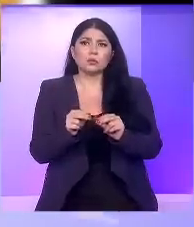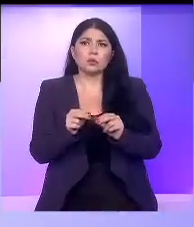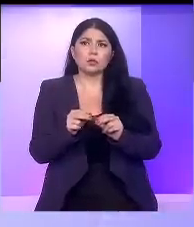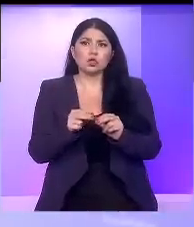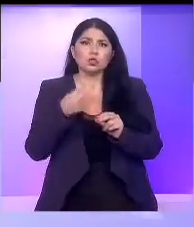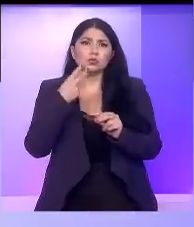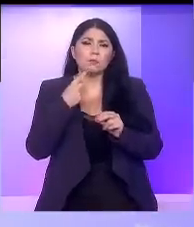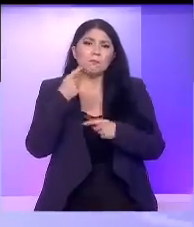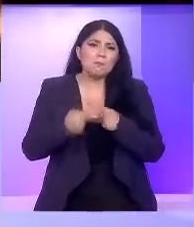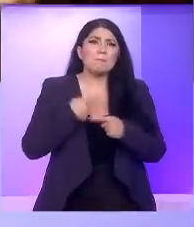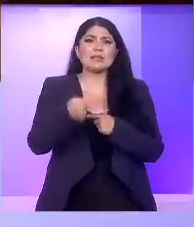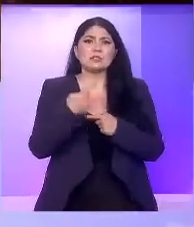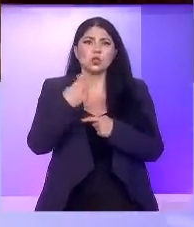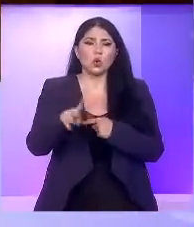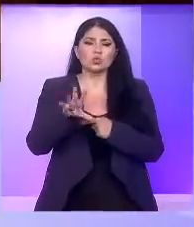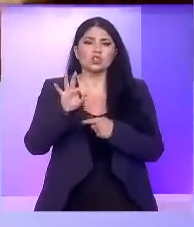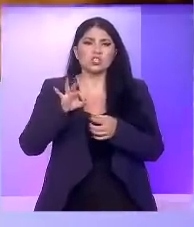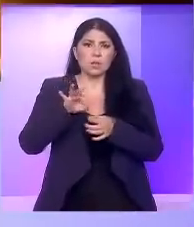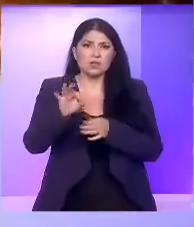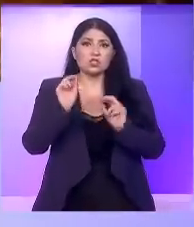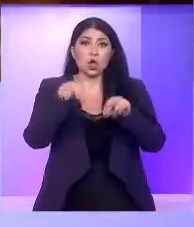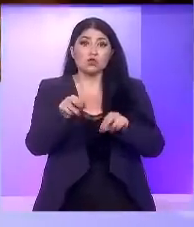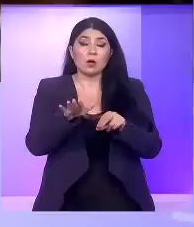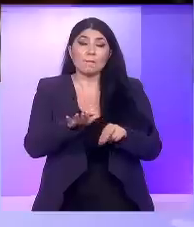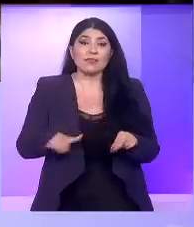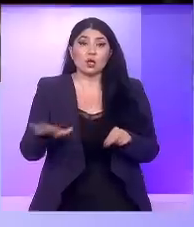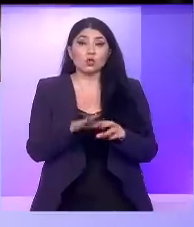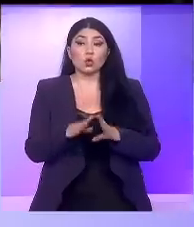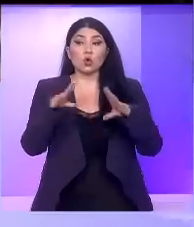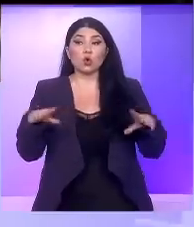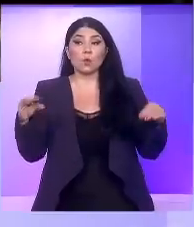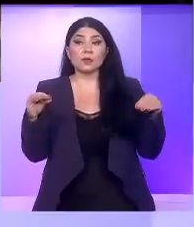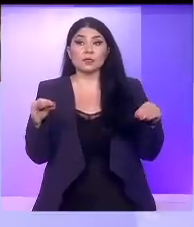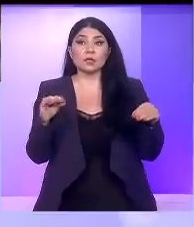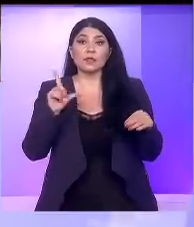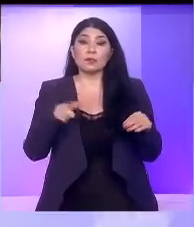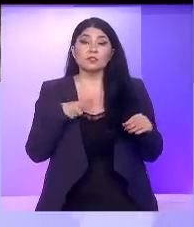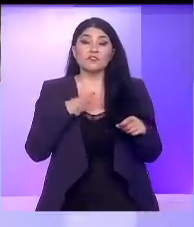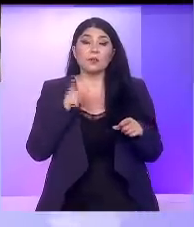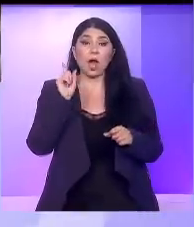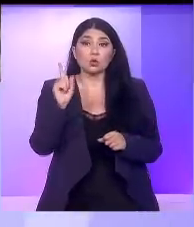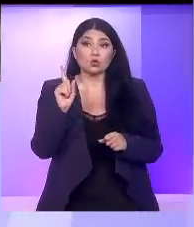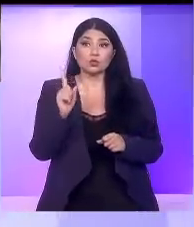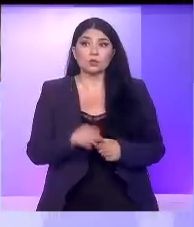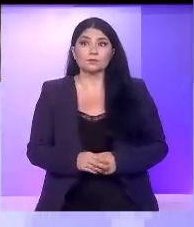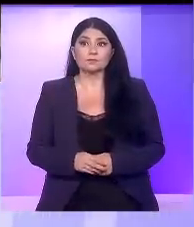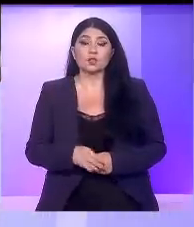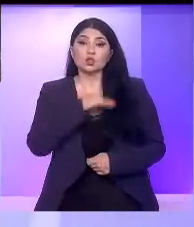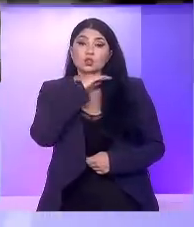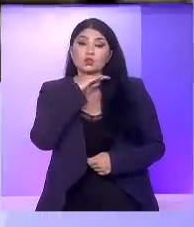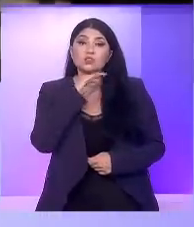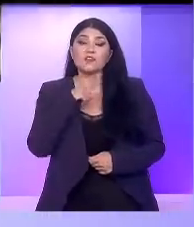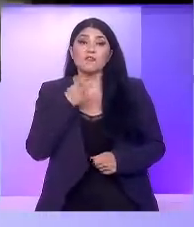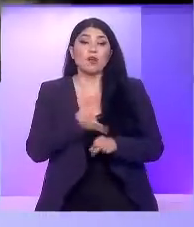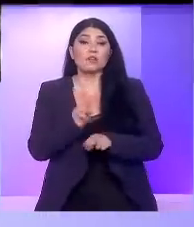știu, 200-500 de metri și să intre pe teritoriul nostru. Și sigur că trebuie să fim în acel moment suficient de